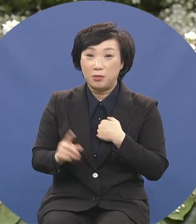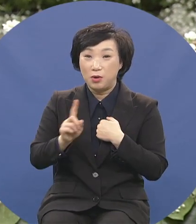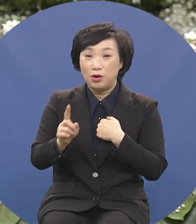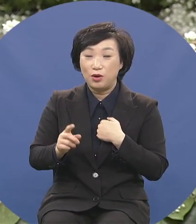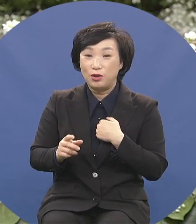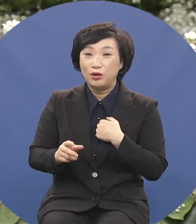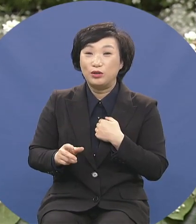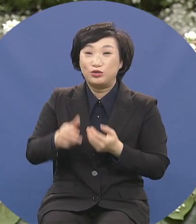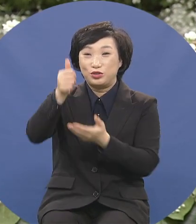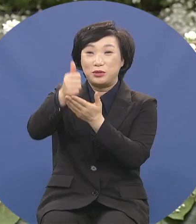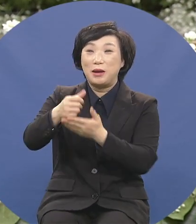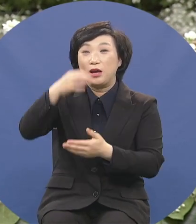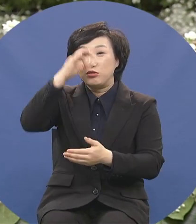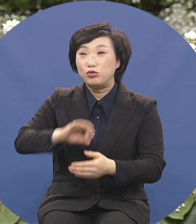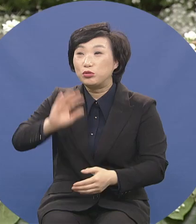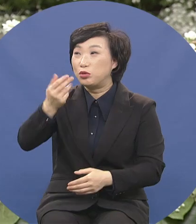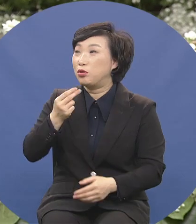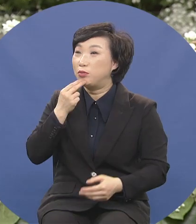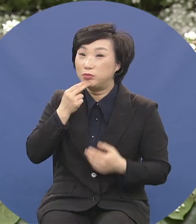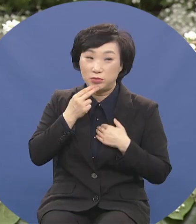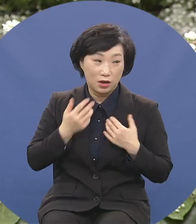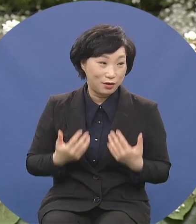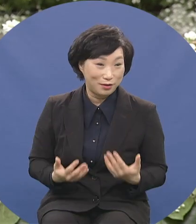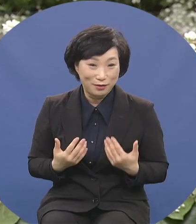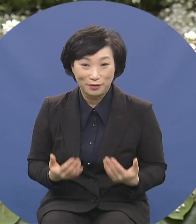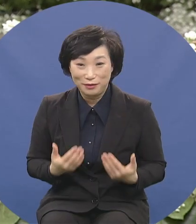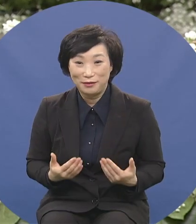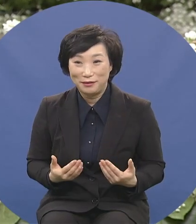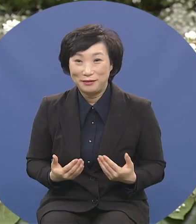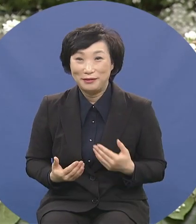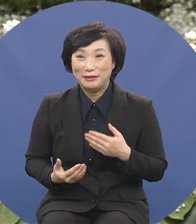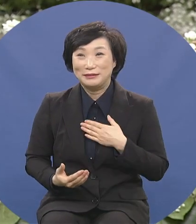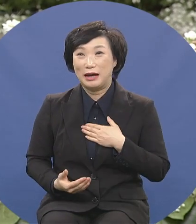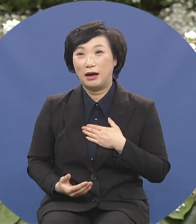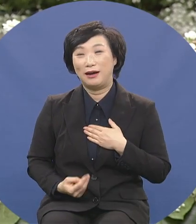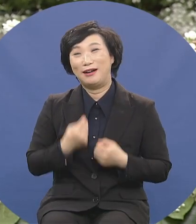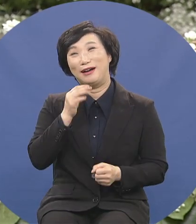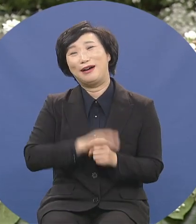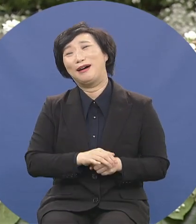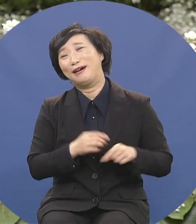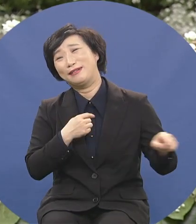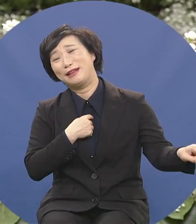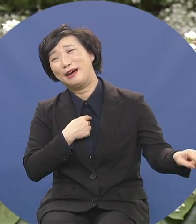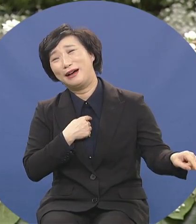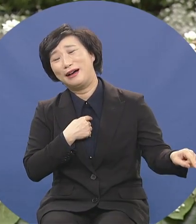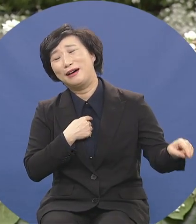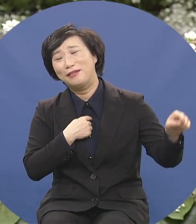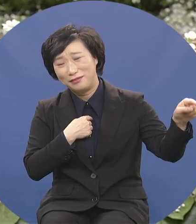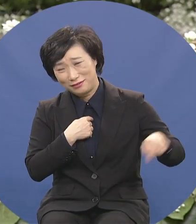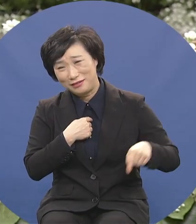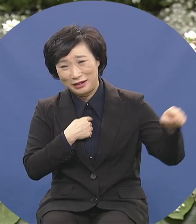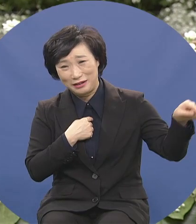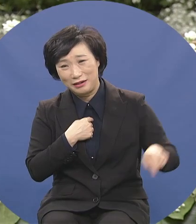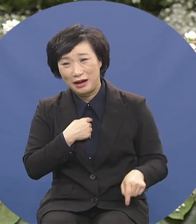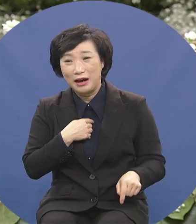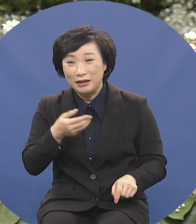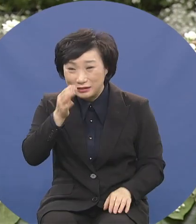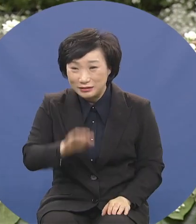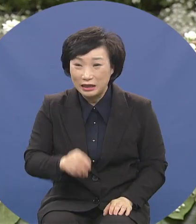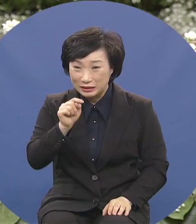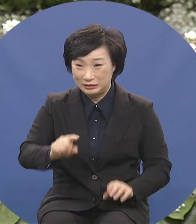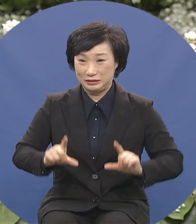그의 작품이 되지 못하면 나는 얼마나 비참한 날이 오겠는가. 그러나